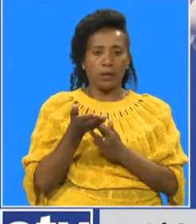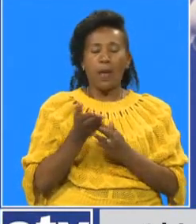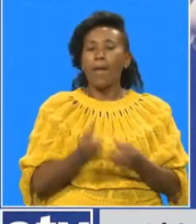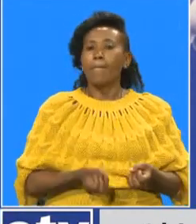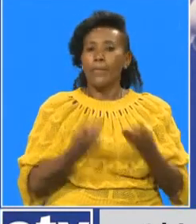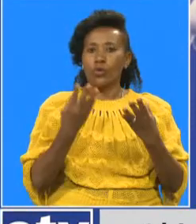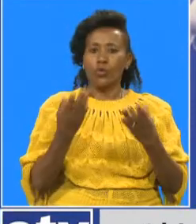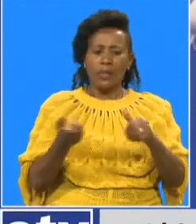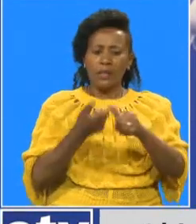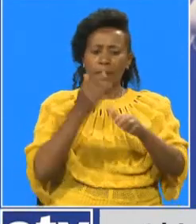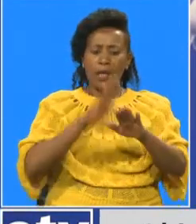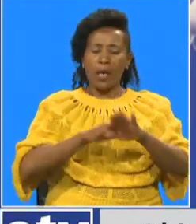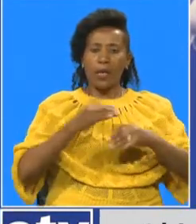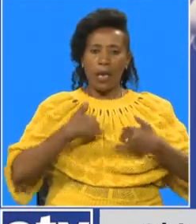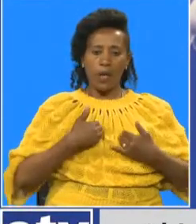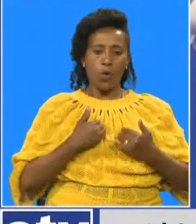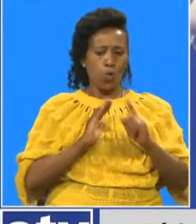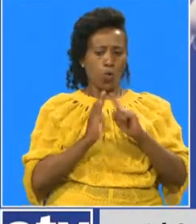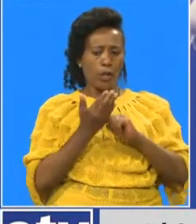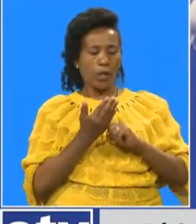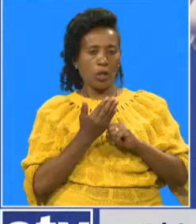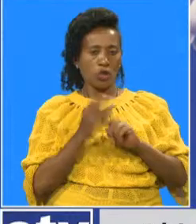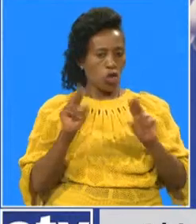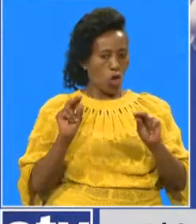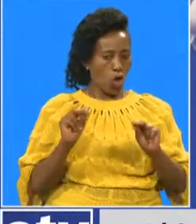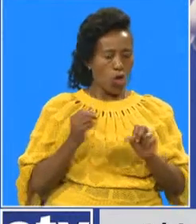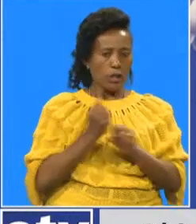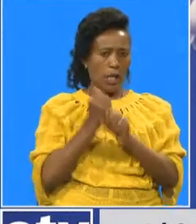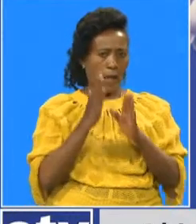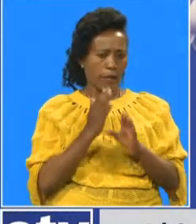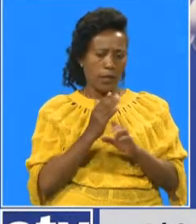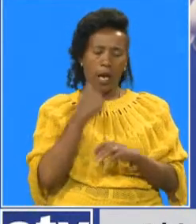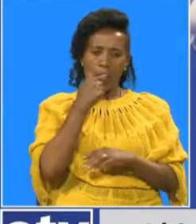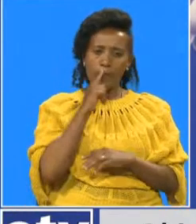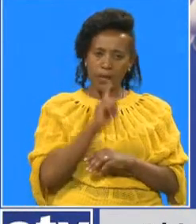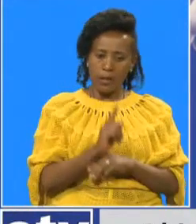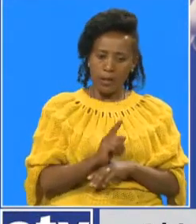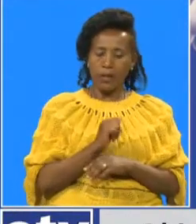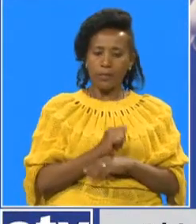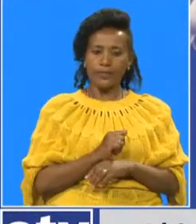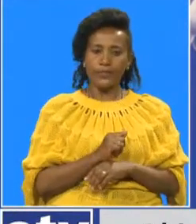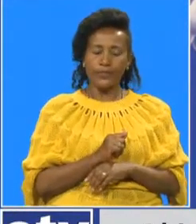ብዙ መጀመሪያ ላይ የነበሩ አዝማሚያዎች ነው ሰራተኛ እናሰራም የሚል